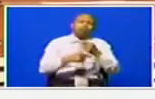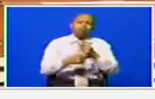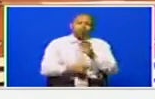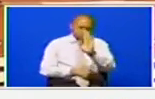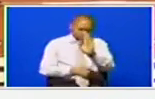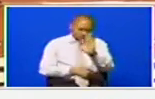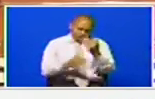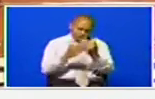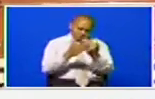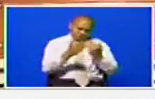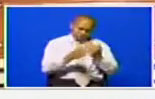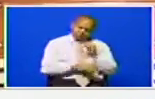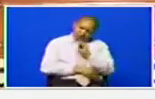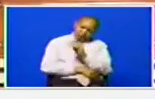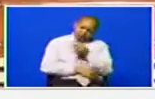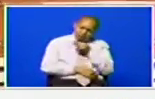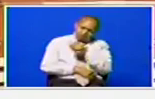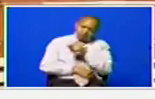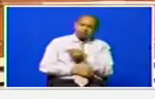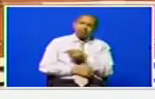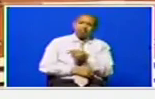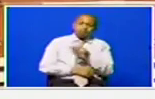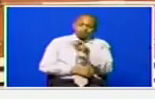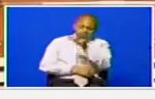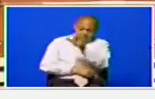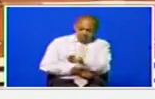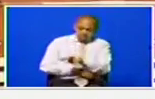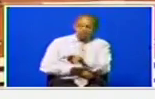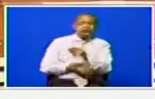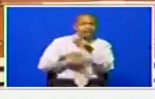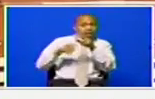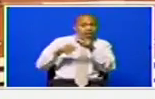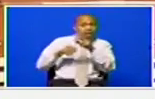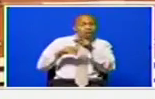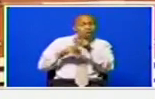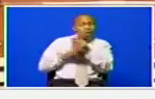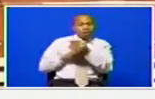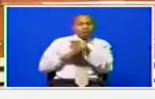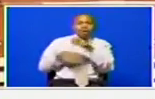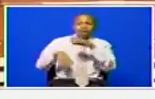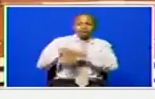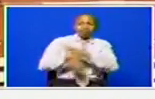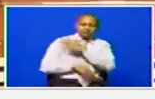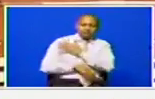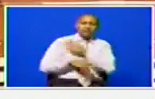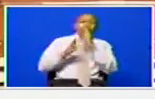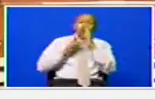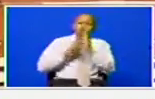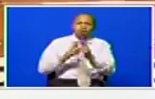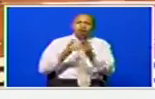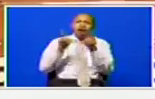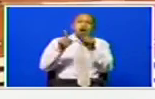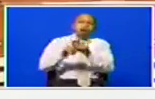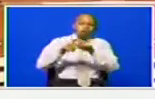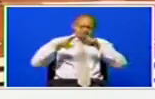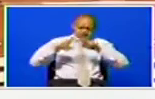hewani nilikuwa nimekuuliza kuhusu yule mdakuzi ama mdukuzi ambaye NASA walimripoti, alafu mwandani wa